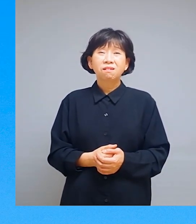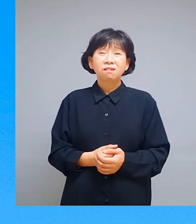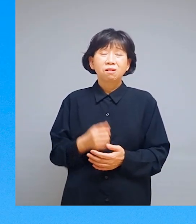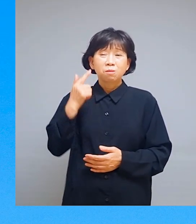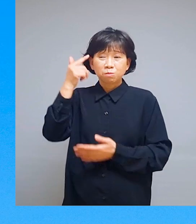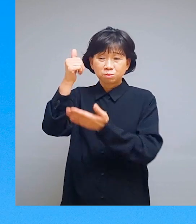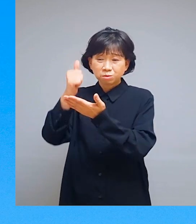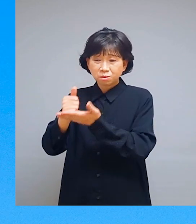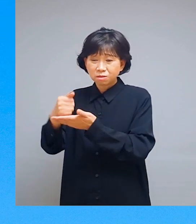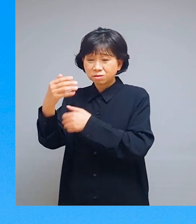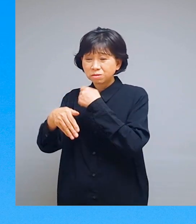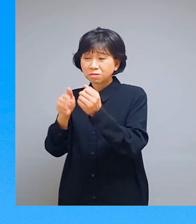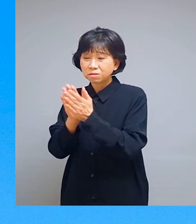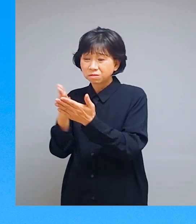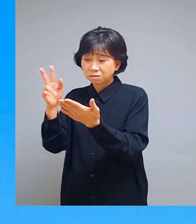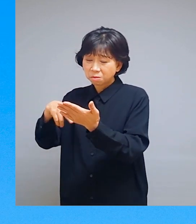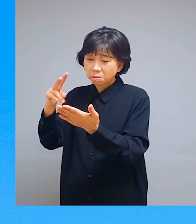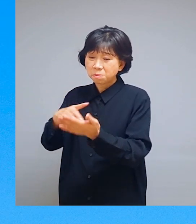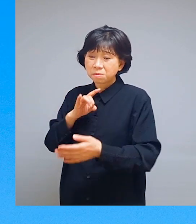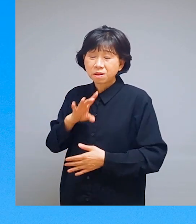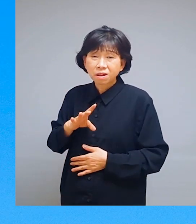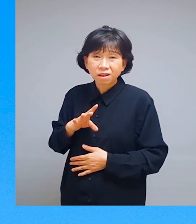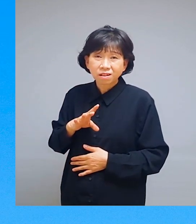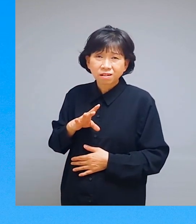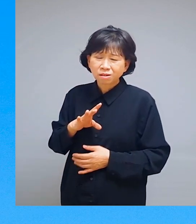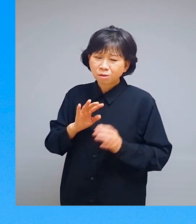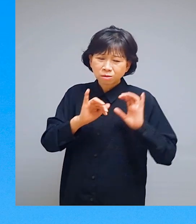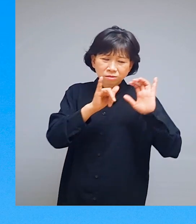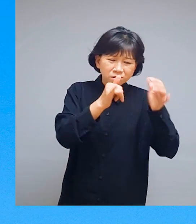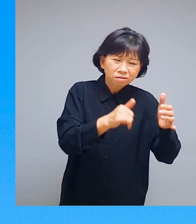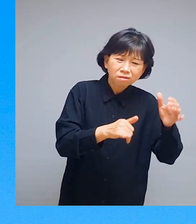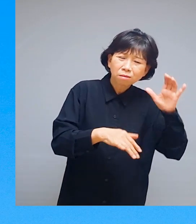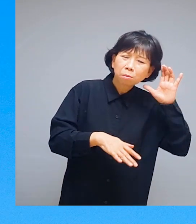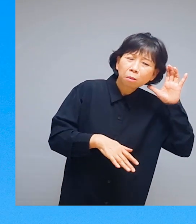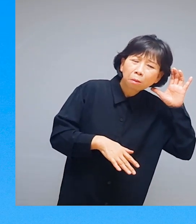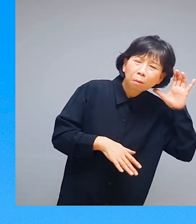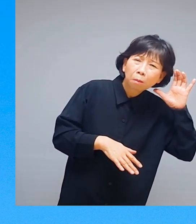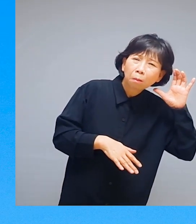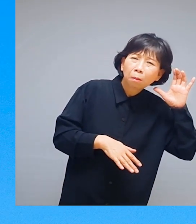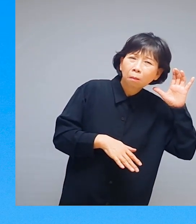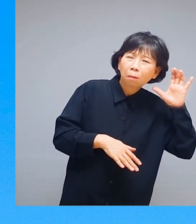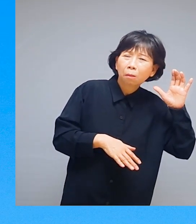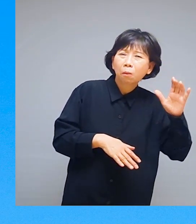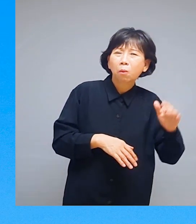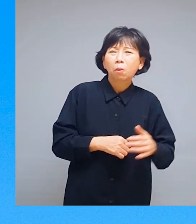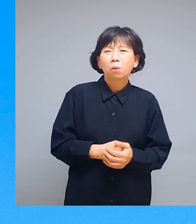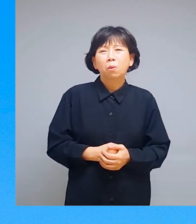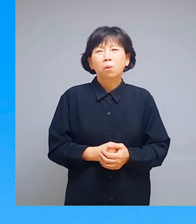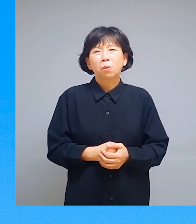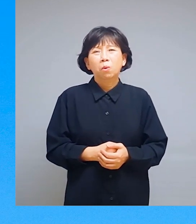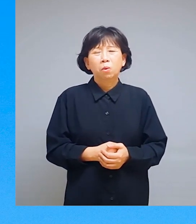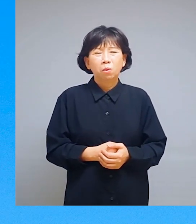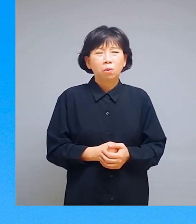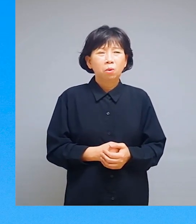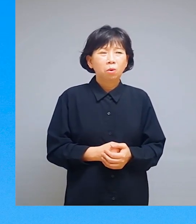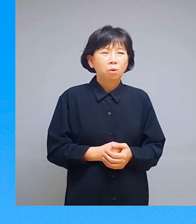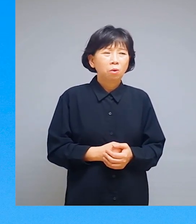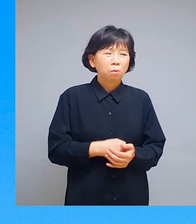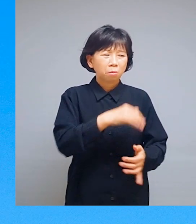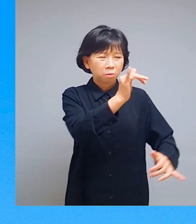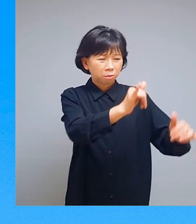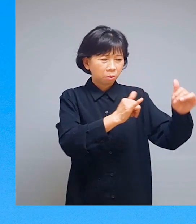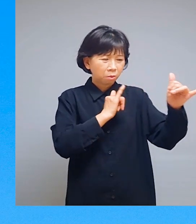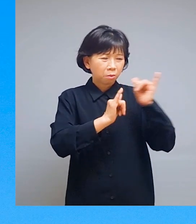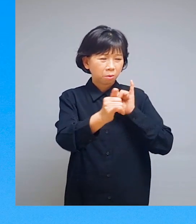목사가 성경만 보면 될 것 같은데 자꾸 세상의 여러 가지 이야기들을 좀 알아야 된대요. 이 사람, 저 사람 연락이